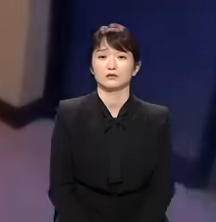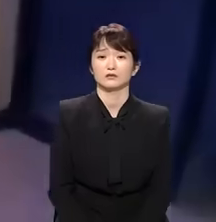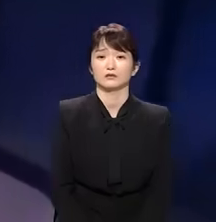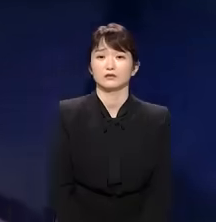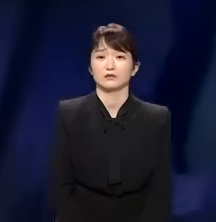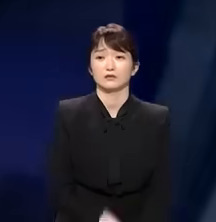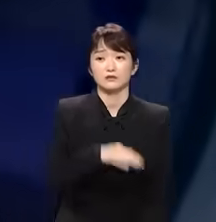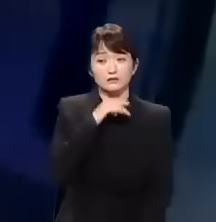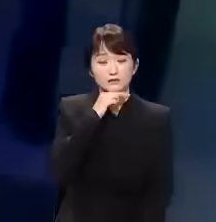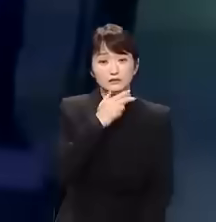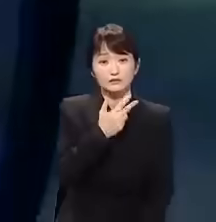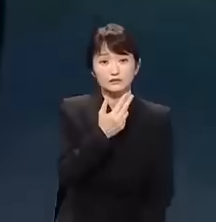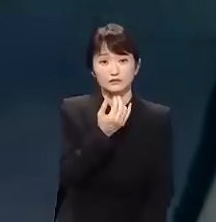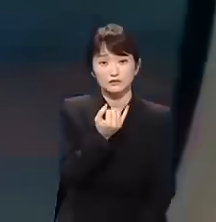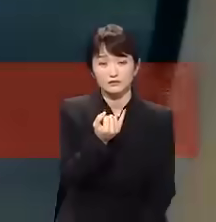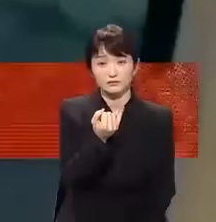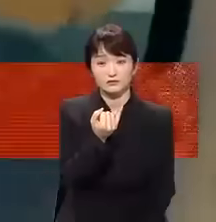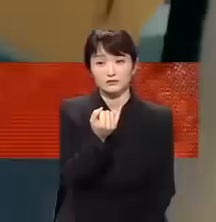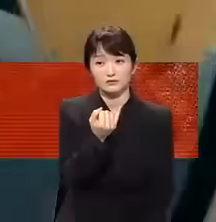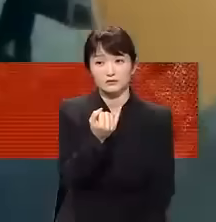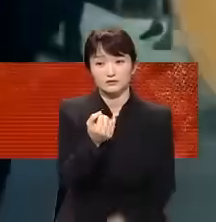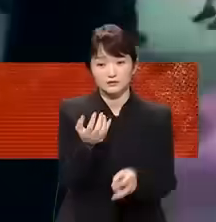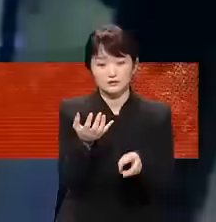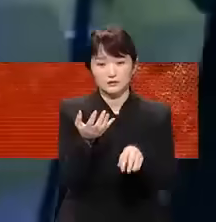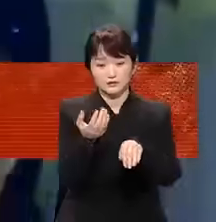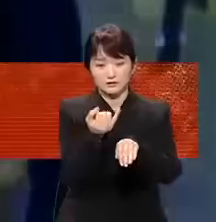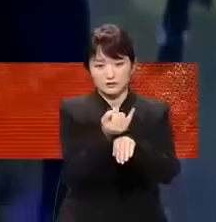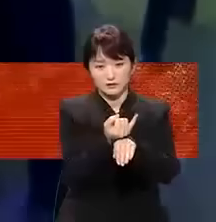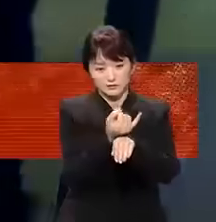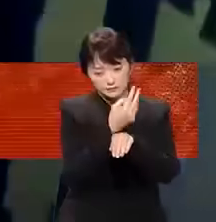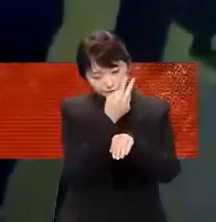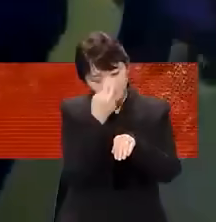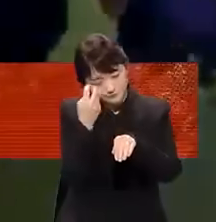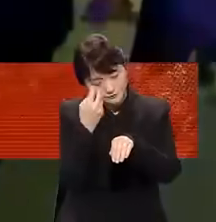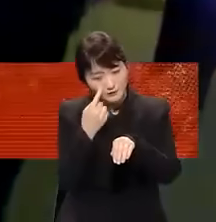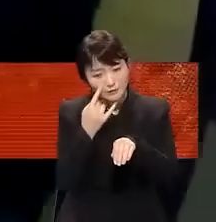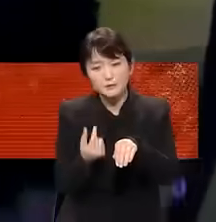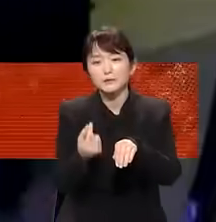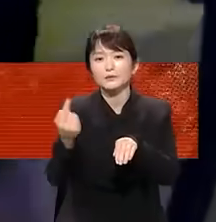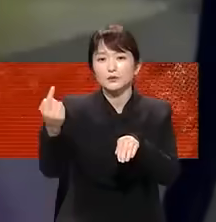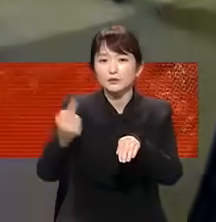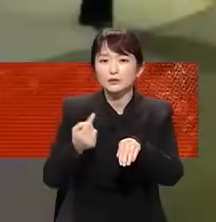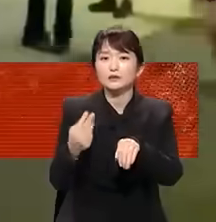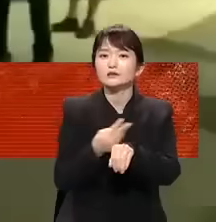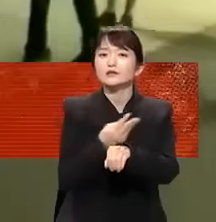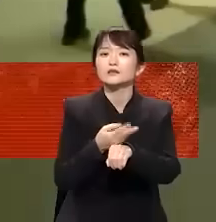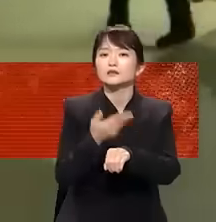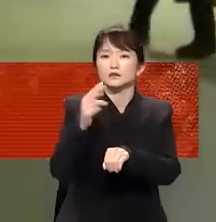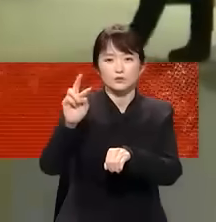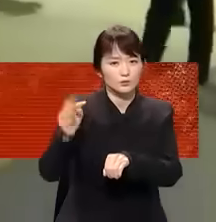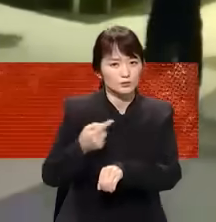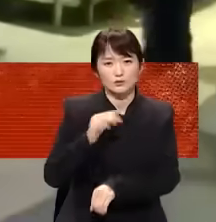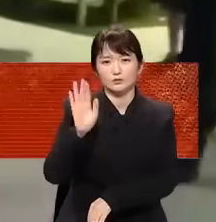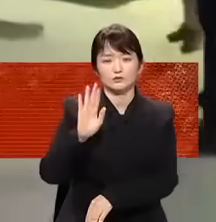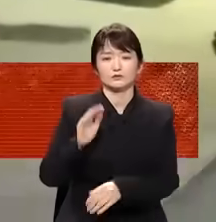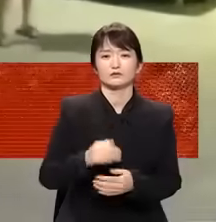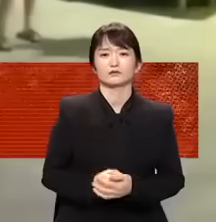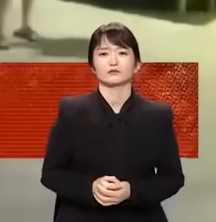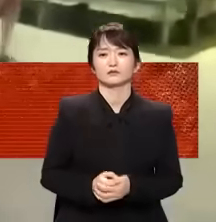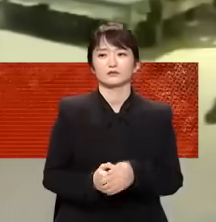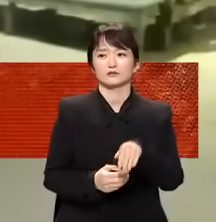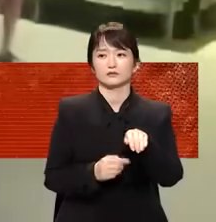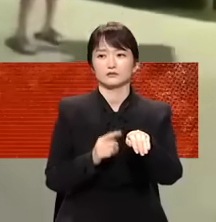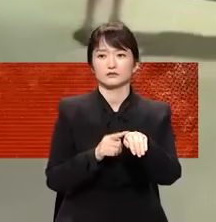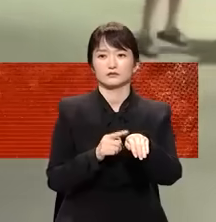네 일곱 살짜리 아이를 차에 지워 놓고 엄마가 금방 온다고 했는데 무려 세 시간에 넘도록 돌아오지 않았다고 합니다 그리고